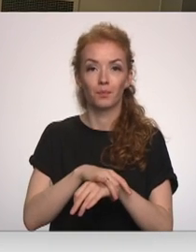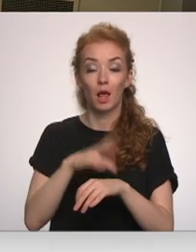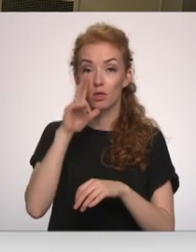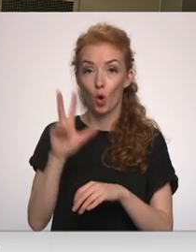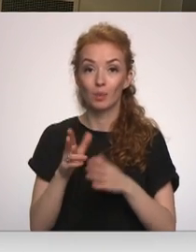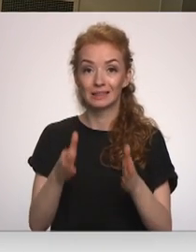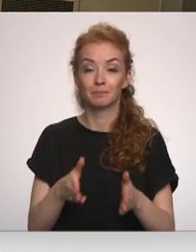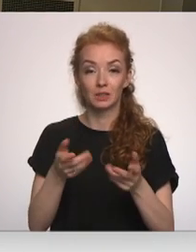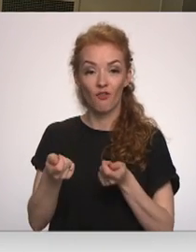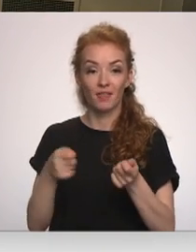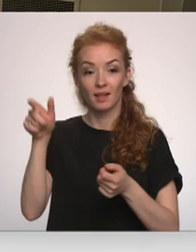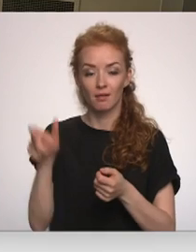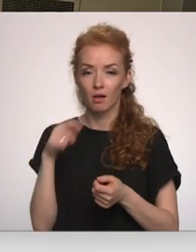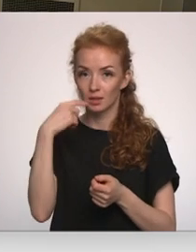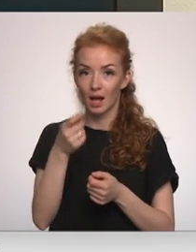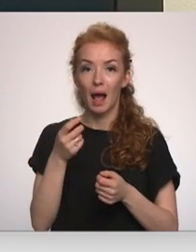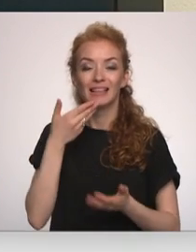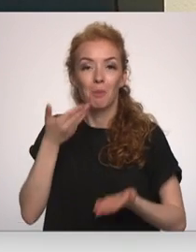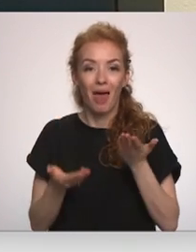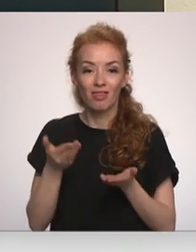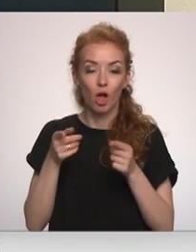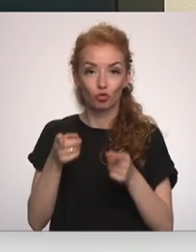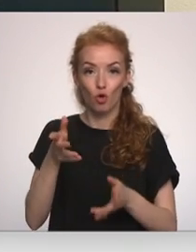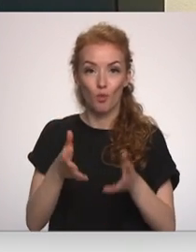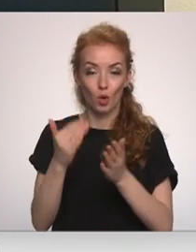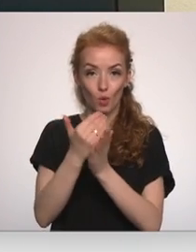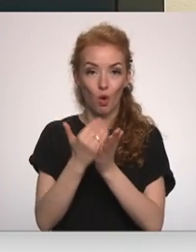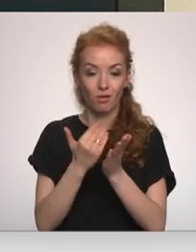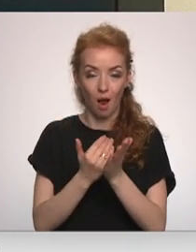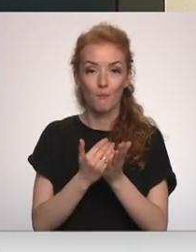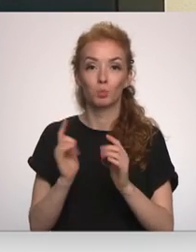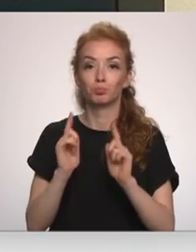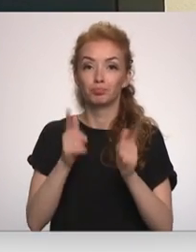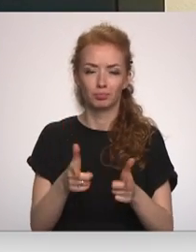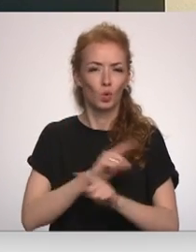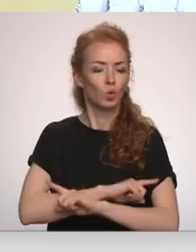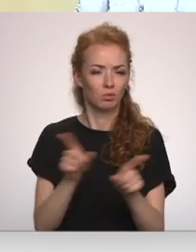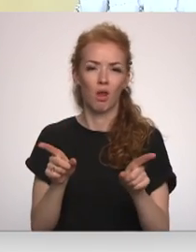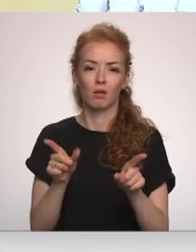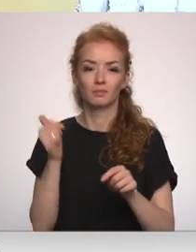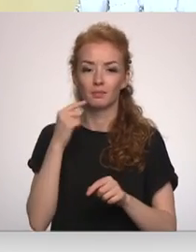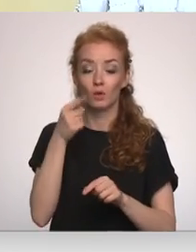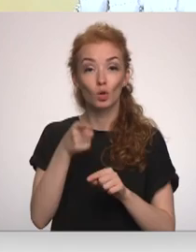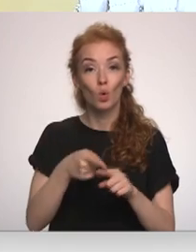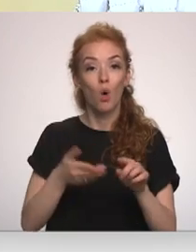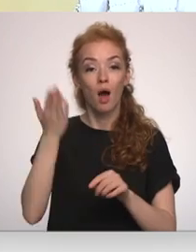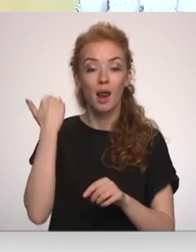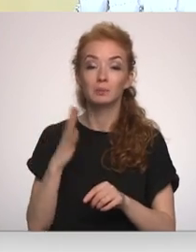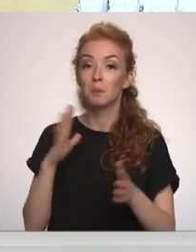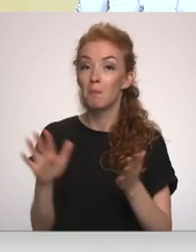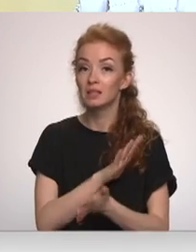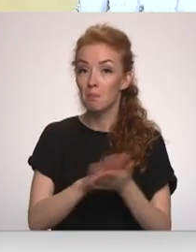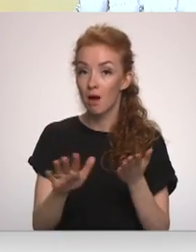Daugavpils slimnīcas vadītājs stāsta, ka testēt mākslīgo intelektu ikdienas ārstu darbā piekritis ilgi nedomājot. Toreiz tas bija